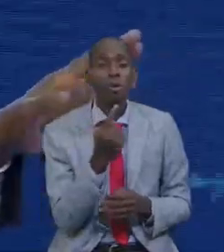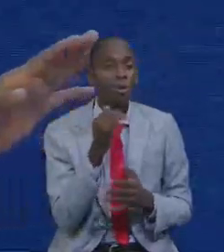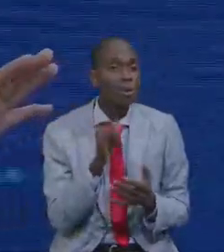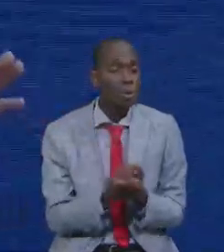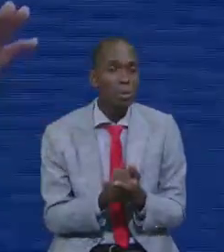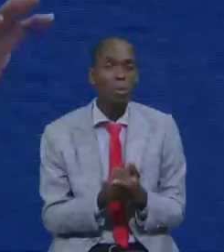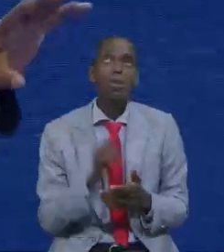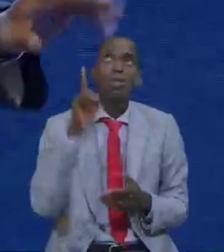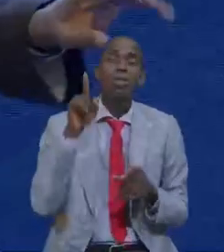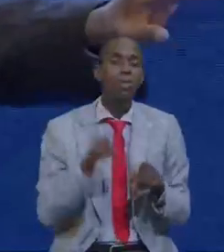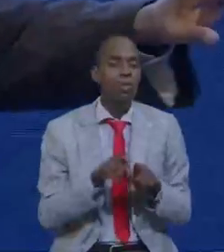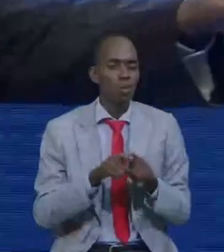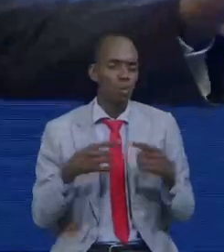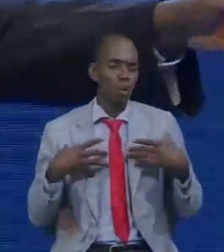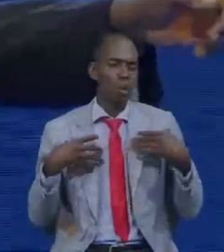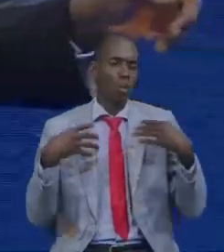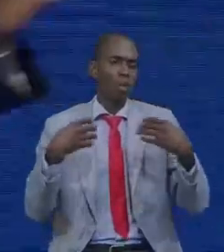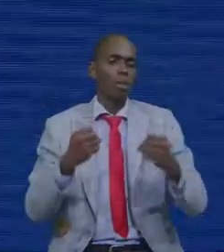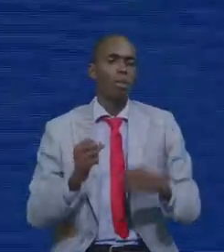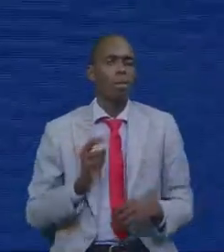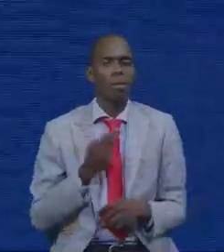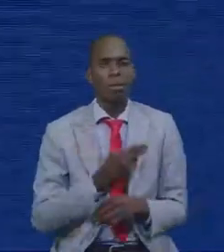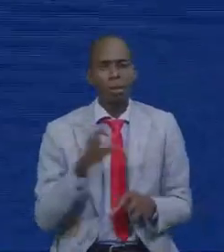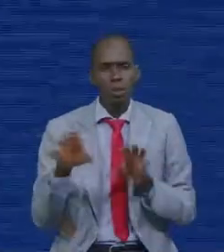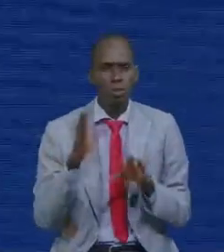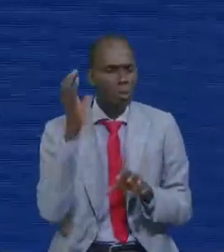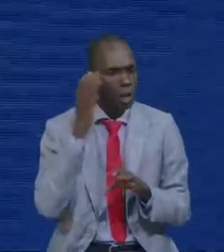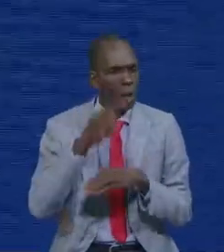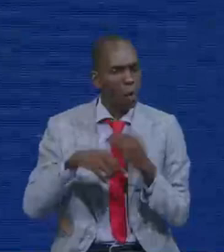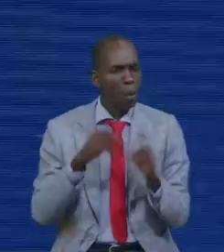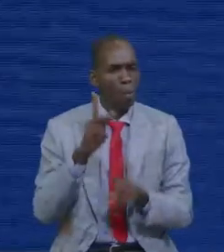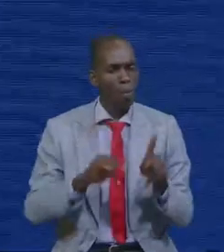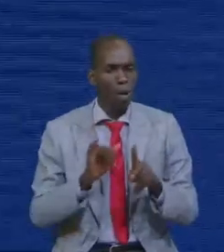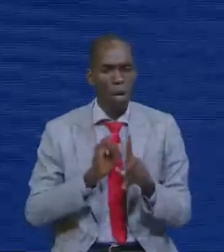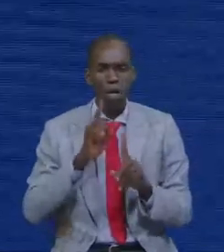Non seulement ça, il me guérit. Est-ce que vous avez vu ce dont j'ai parlé dans notre histoire de nombre?